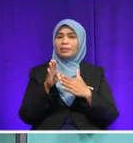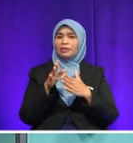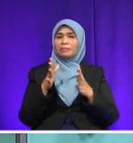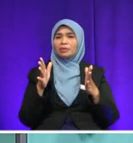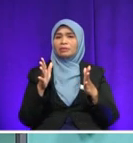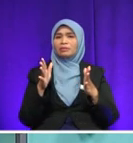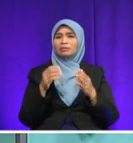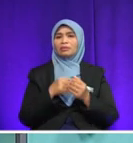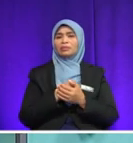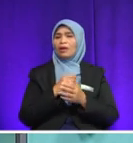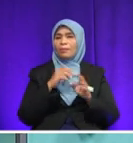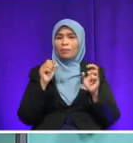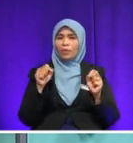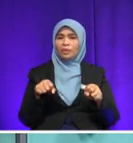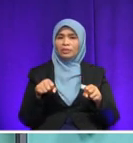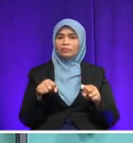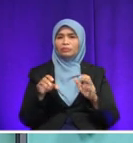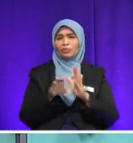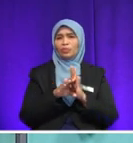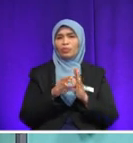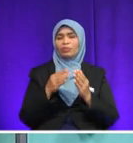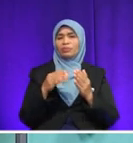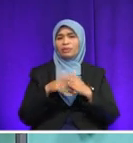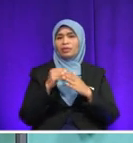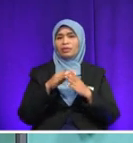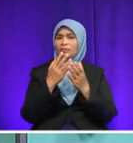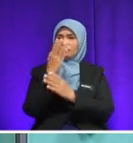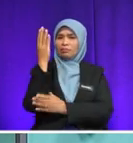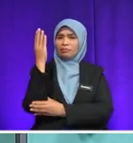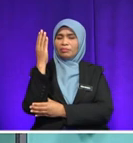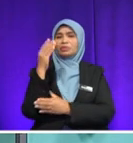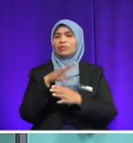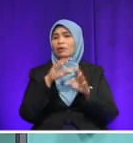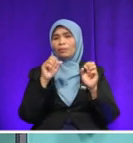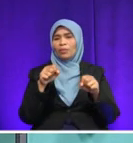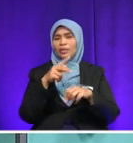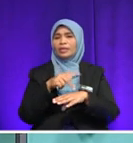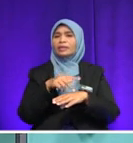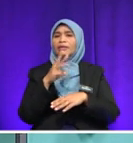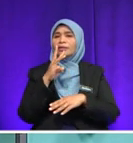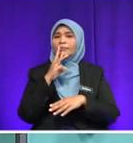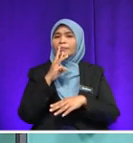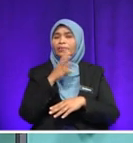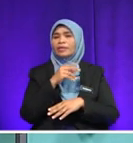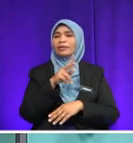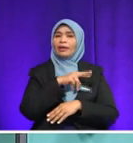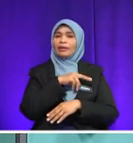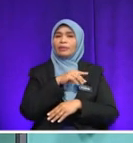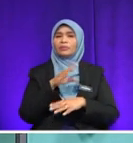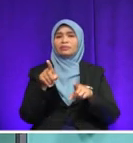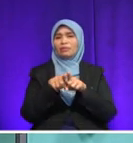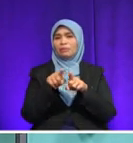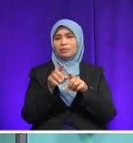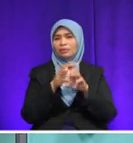ya tangannya luka sampai dekat sini kaki pun sampai dekat buku lali dan sebagainya dan kaki juga tidak boleh dikenakan air